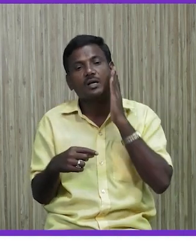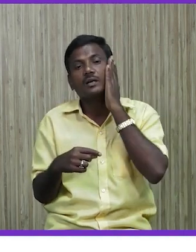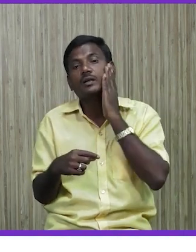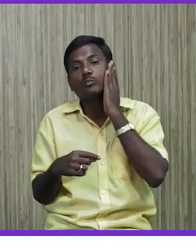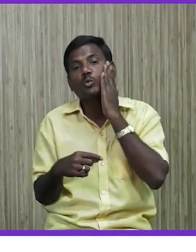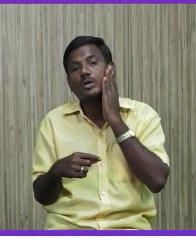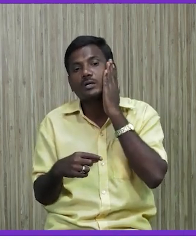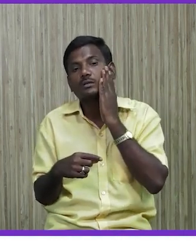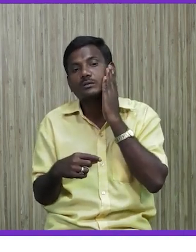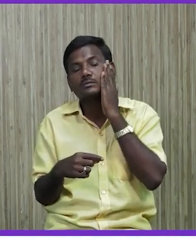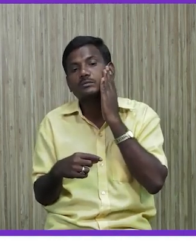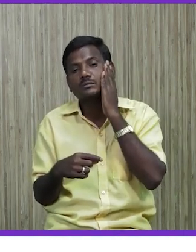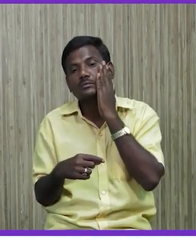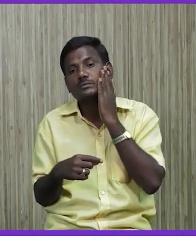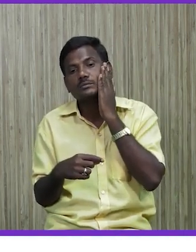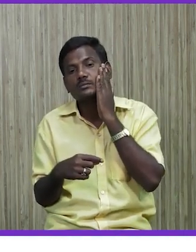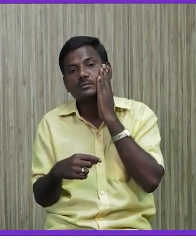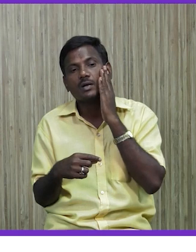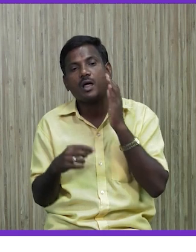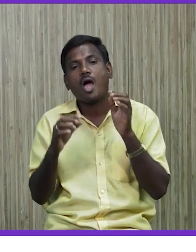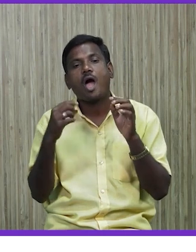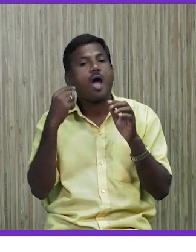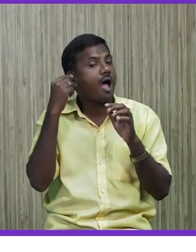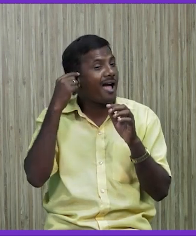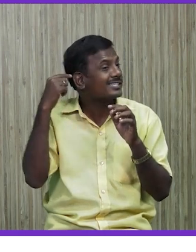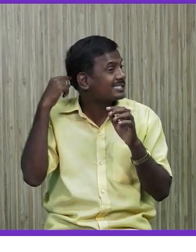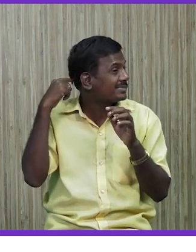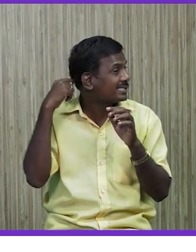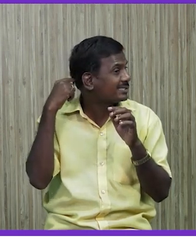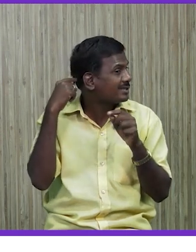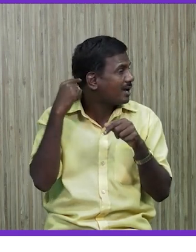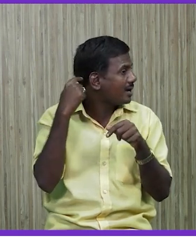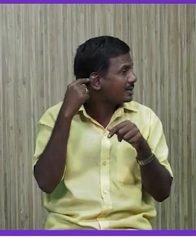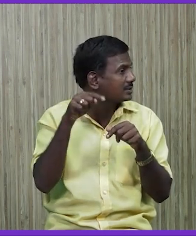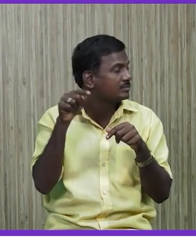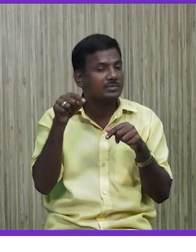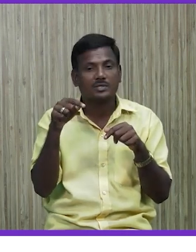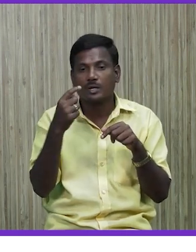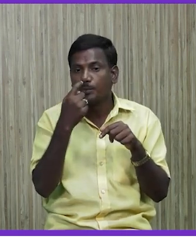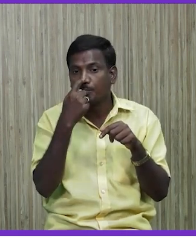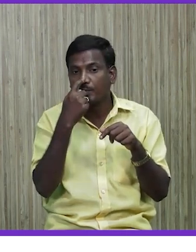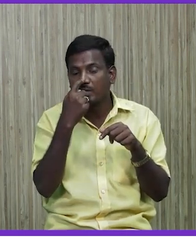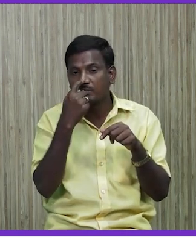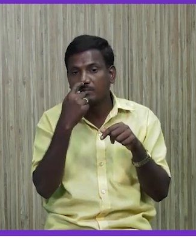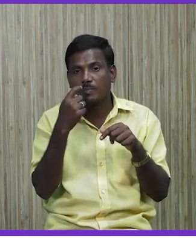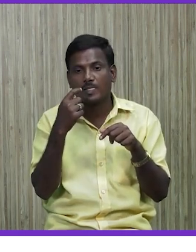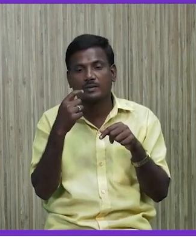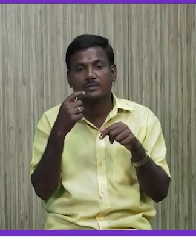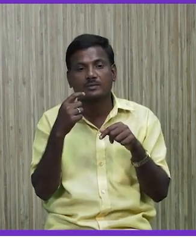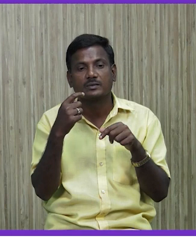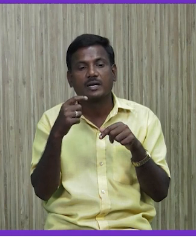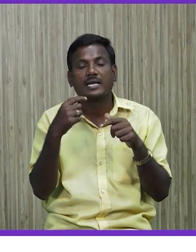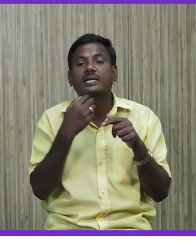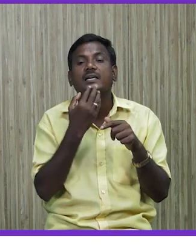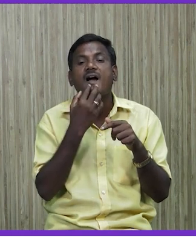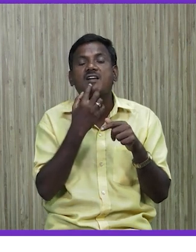எலும்பு occipital எலும்பு மூக்க ஒரும்பு மற்றும்